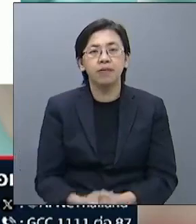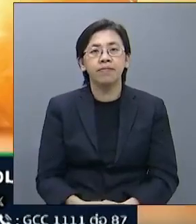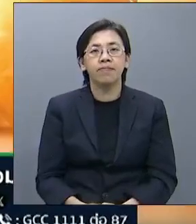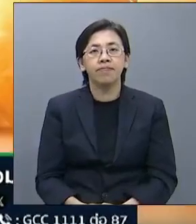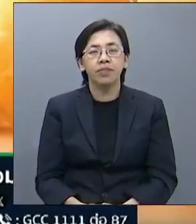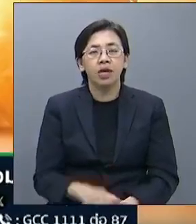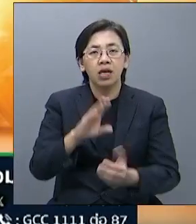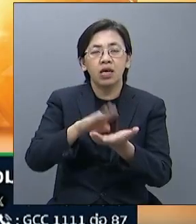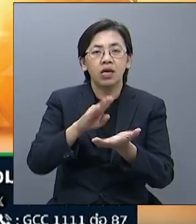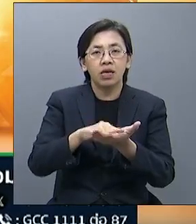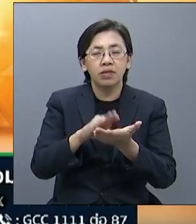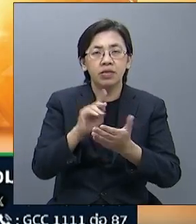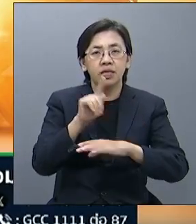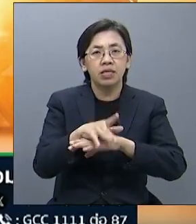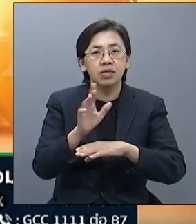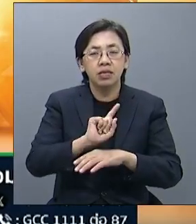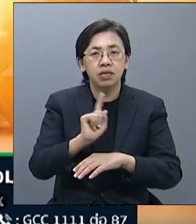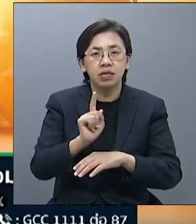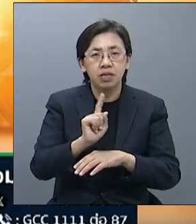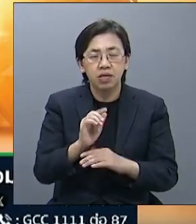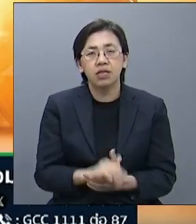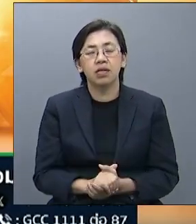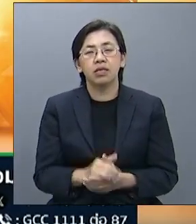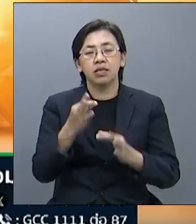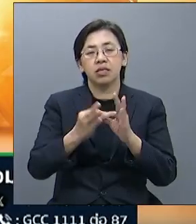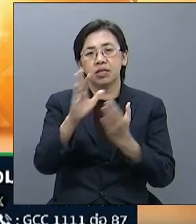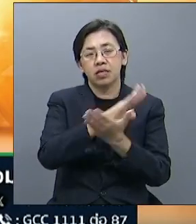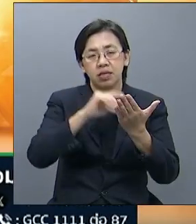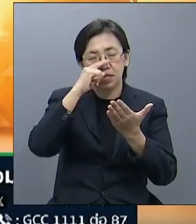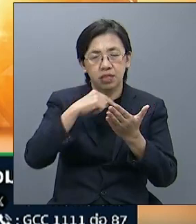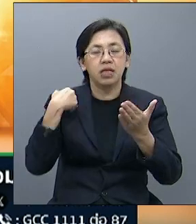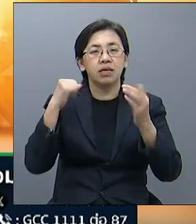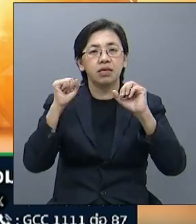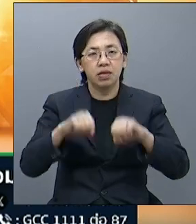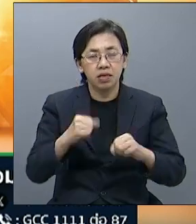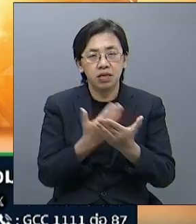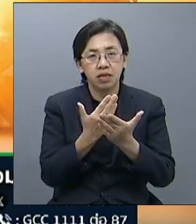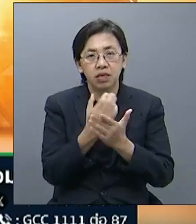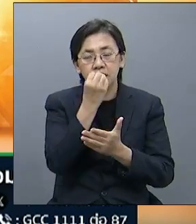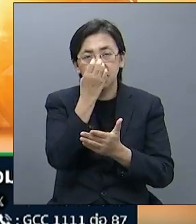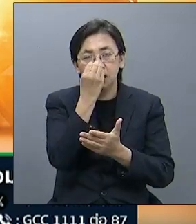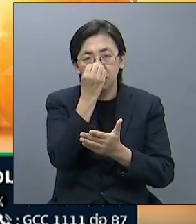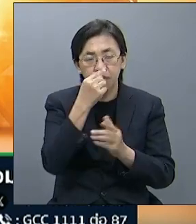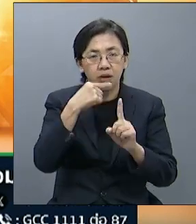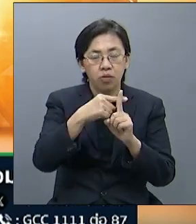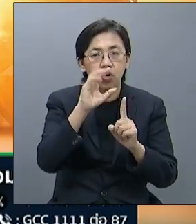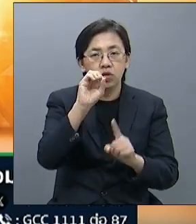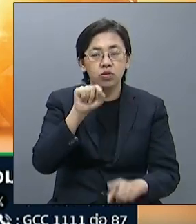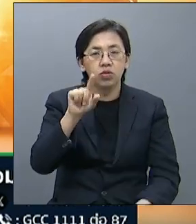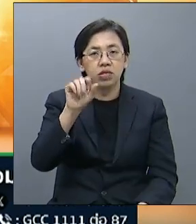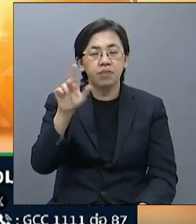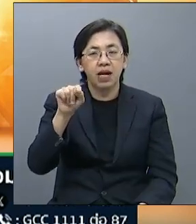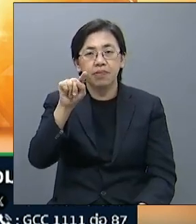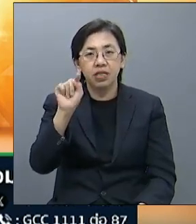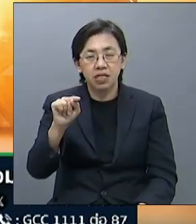จากข้อมูลปรากฏบนสื่อออนไลน์นะคะเรื่องว่าแบงก์ชาติมีมติขึ้นอัตราดอกเบี้ยนโยบายบ 0.25%